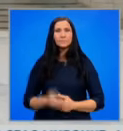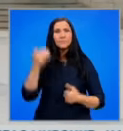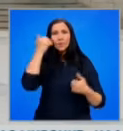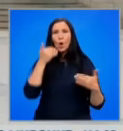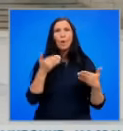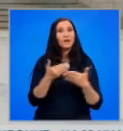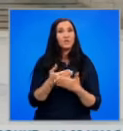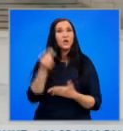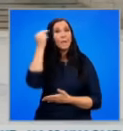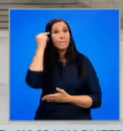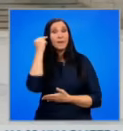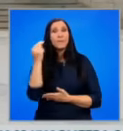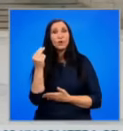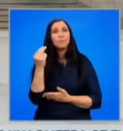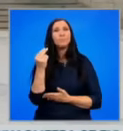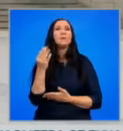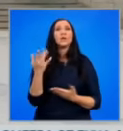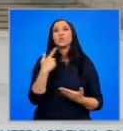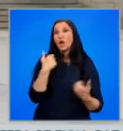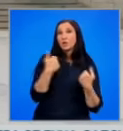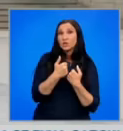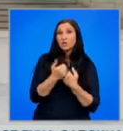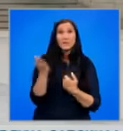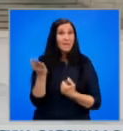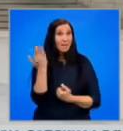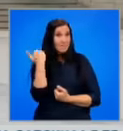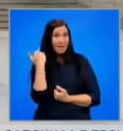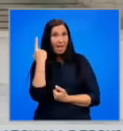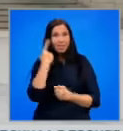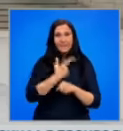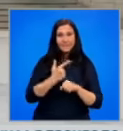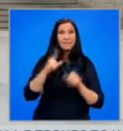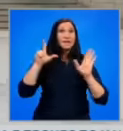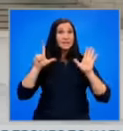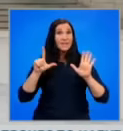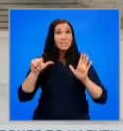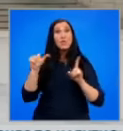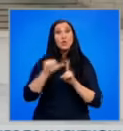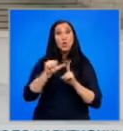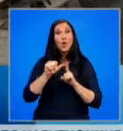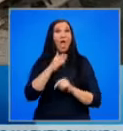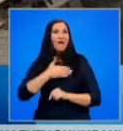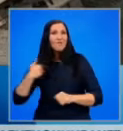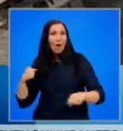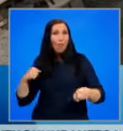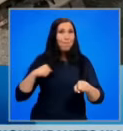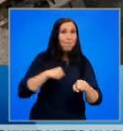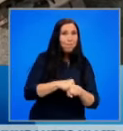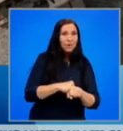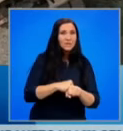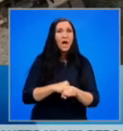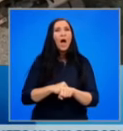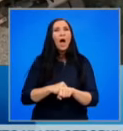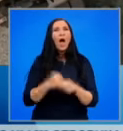Добър вечер. Да припомним, че катастрофата стана преди седмица, на 7 юни. Както и ти каза, влак блъсна товарен